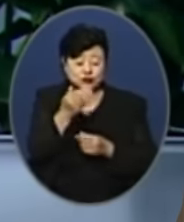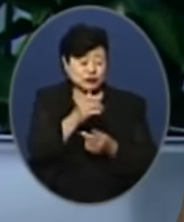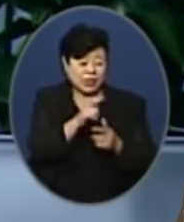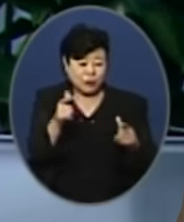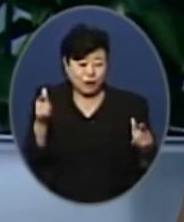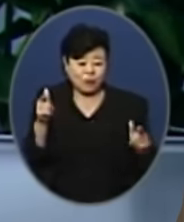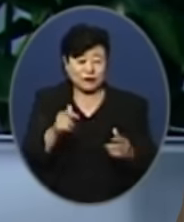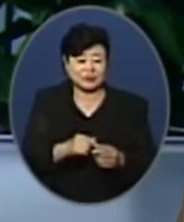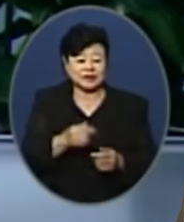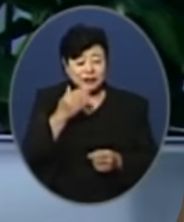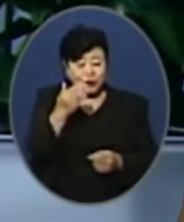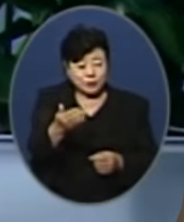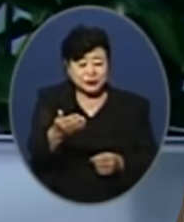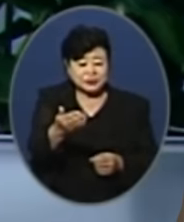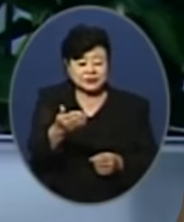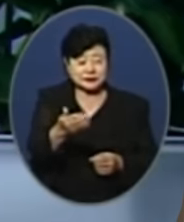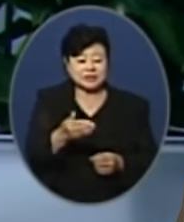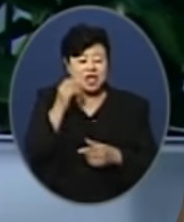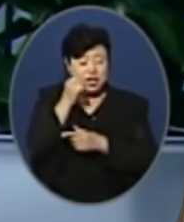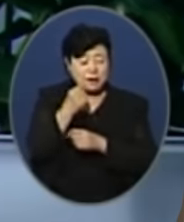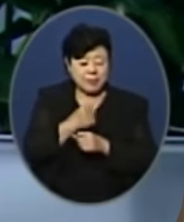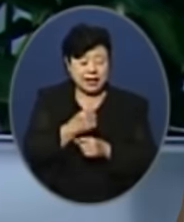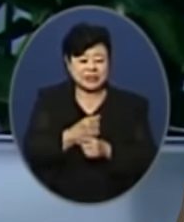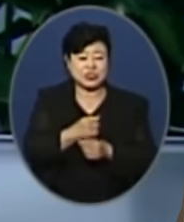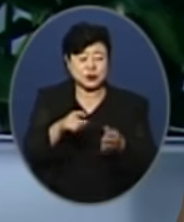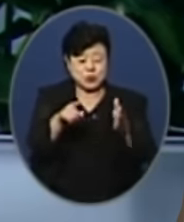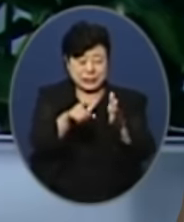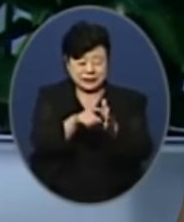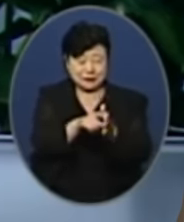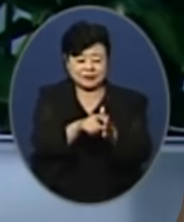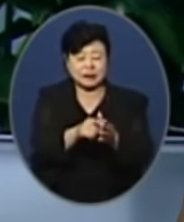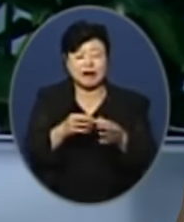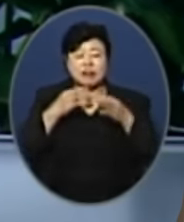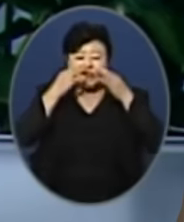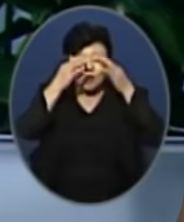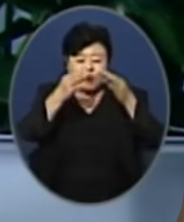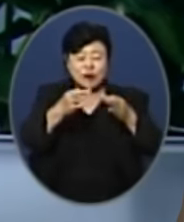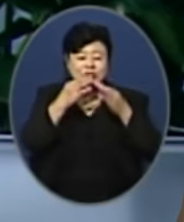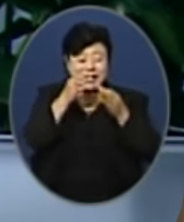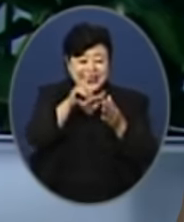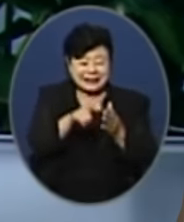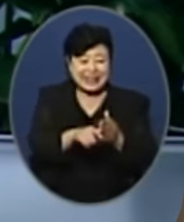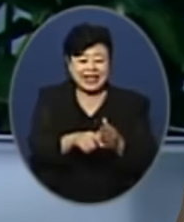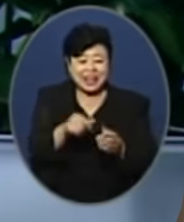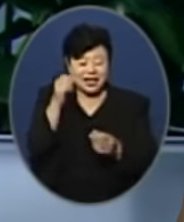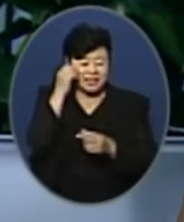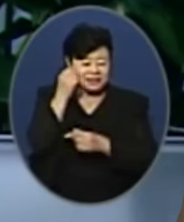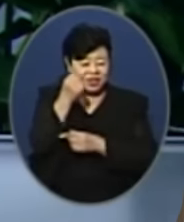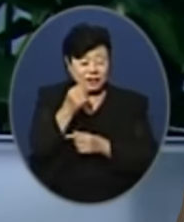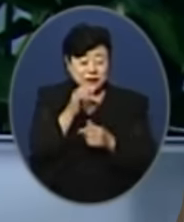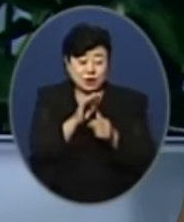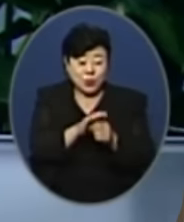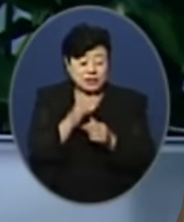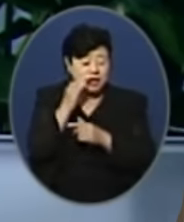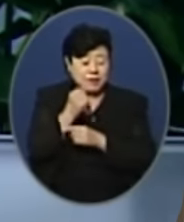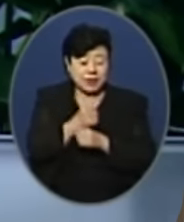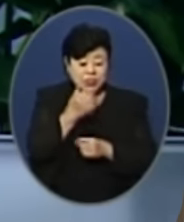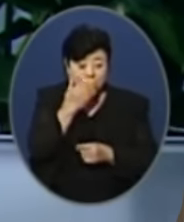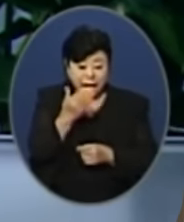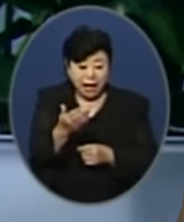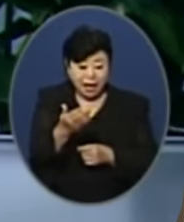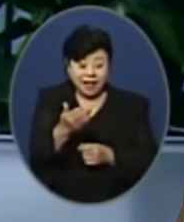않습니다. 여러분이 그 열매를 맺겠다고 노력하고 애쓸 때 성령이 도와주셔서 열매 맺게 된